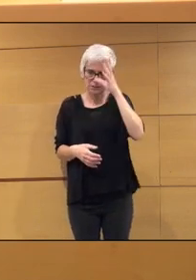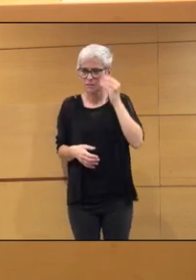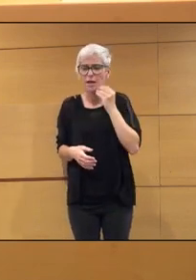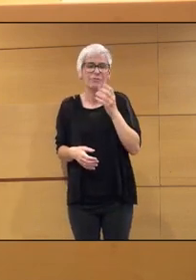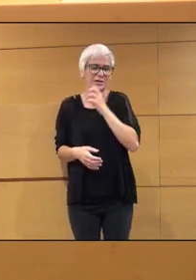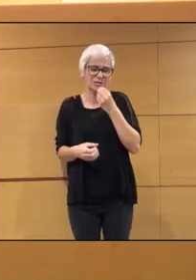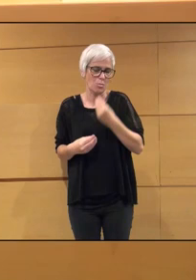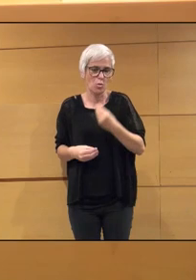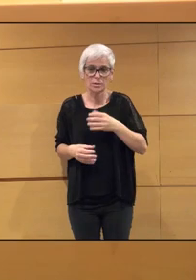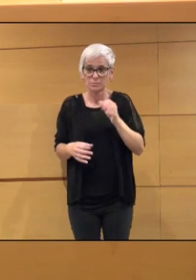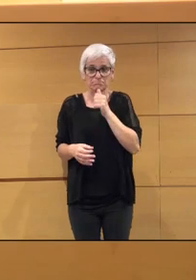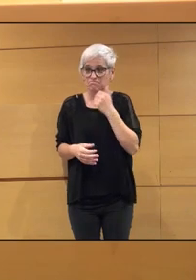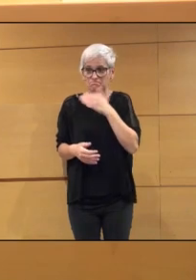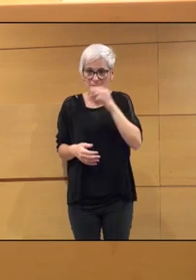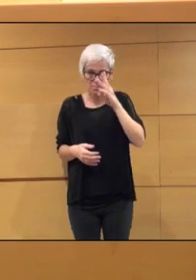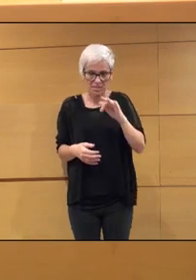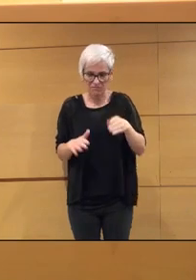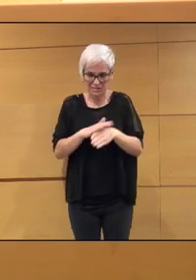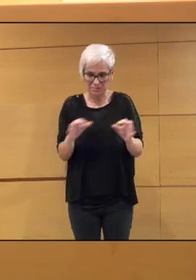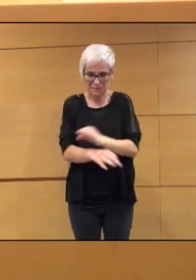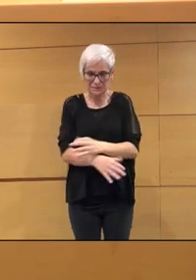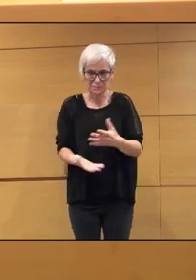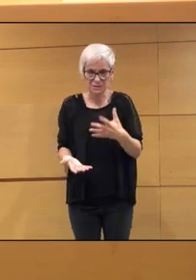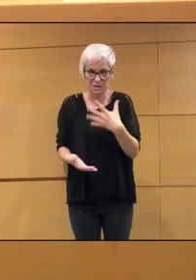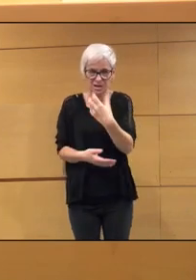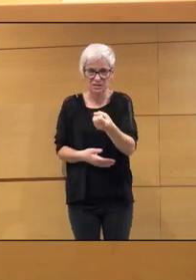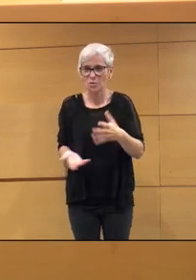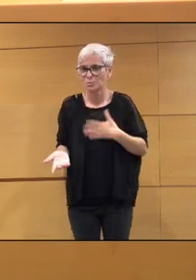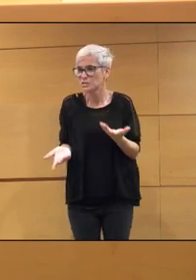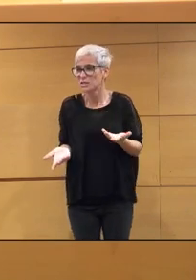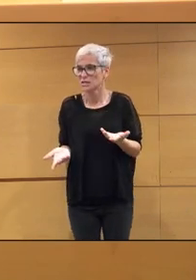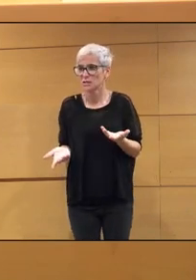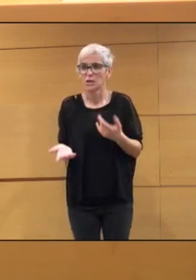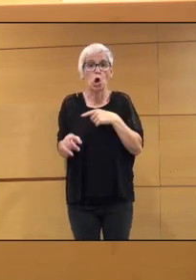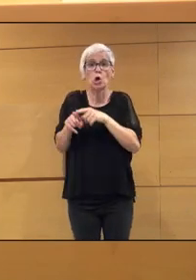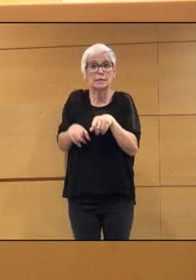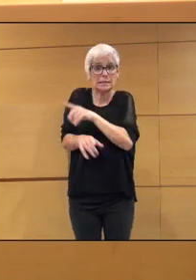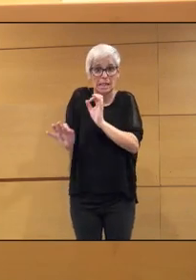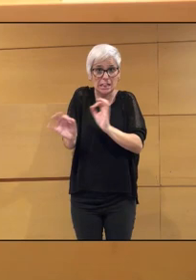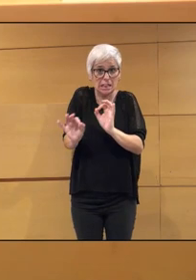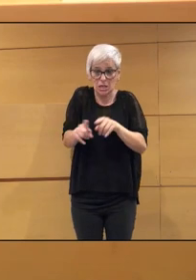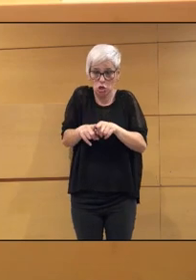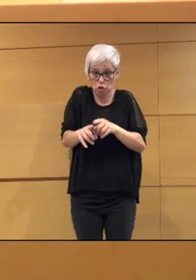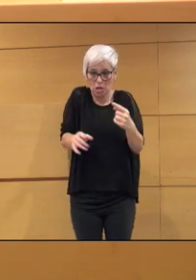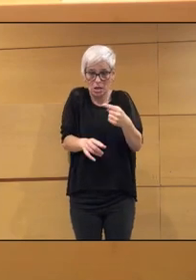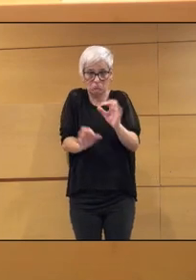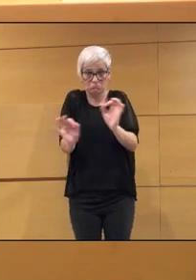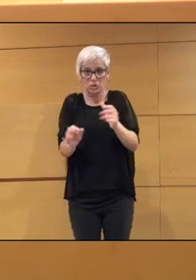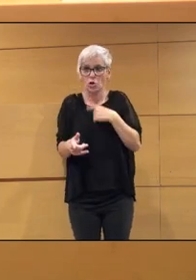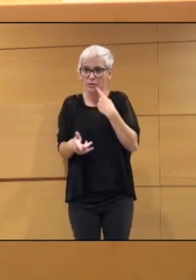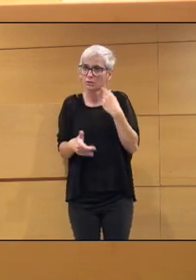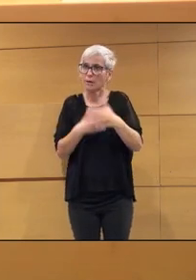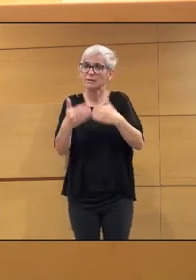però continuo sense saber fer un PDF accessible. M'enteneu? Vull dir que potser, i no és una crítica, vull dir, és una mica de dir, intentem